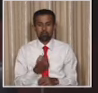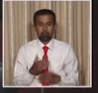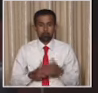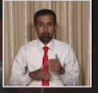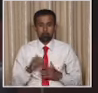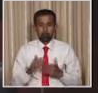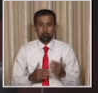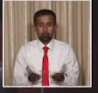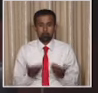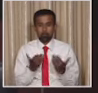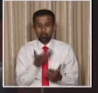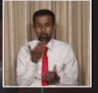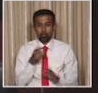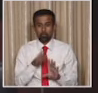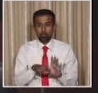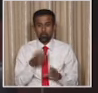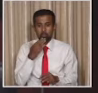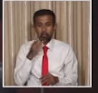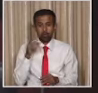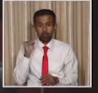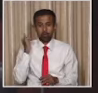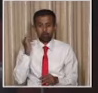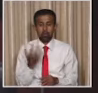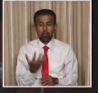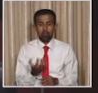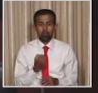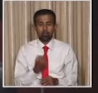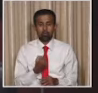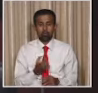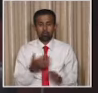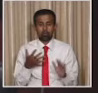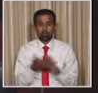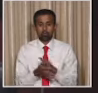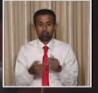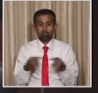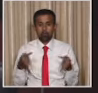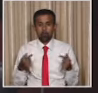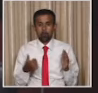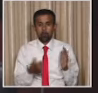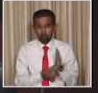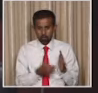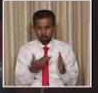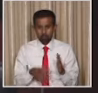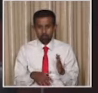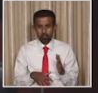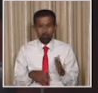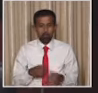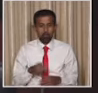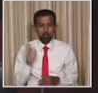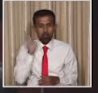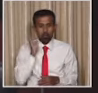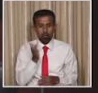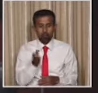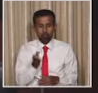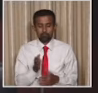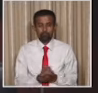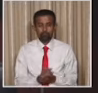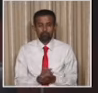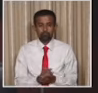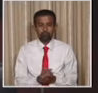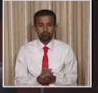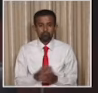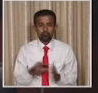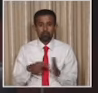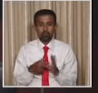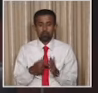ක්‍රියාත්මක කළ හැකි පුහුණු නිලධාරීන් අවශ්‍ය වෙනවා දූෂණ විරෝධී පනතක් ගෙනාවා නමුත් මම අහන්න කැමති ප්‍රශ්නය මේකයි